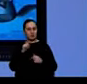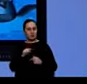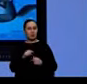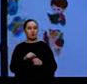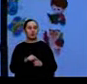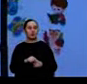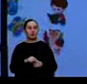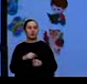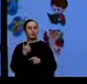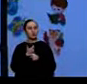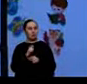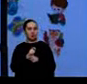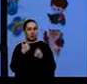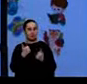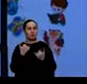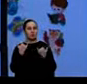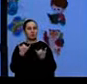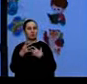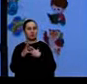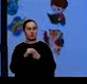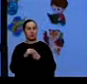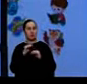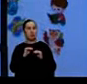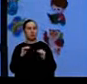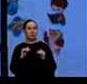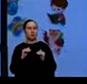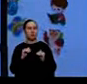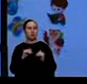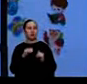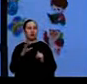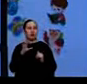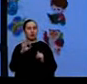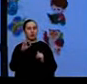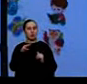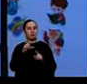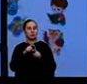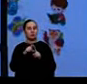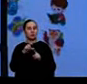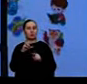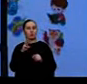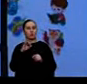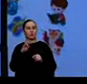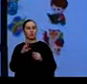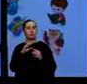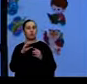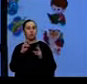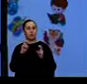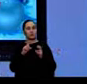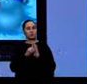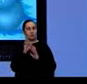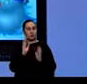мұсыз? Жүді яшы, бүгін сізлер білен болы жолар. От, сөз түргімі мавзусыны